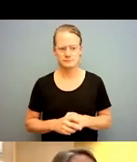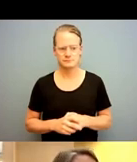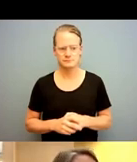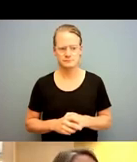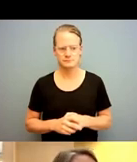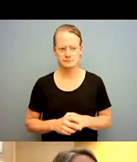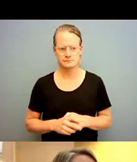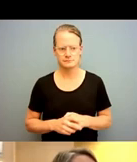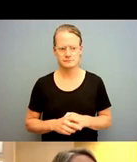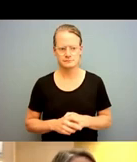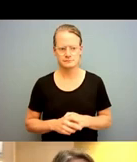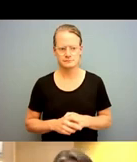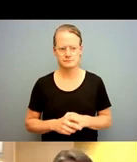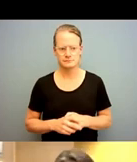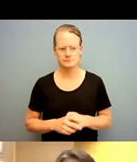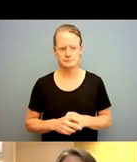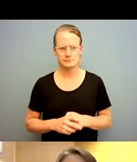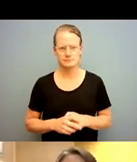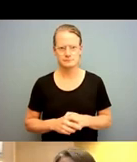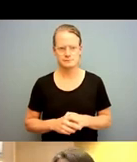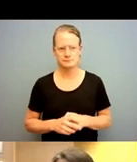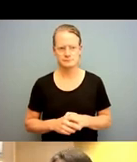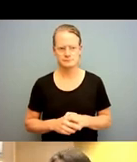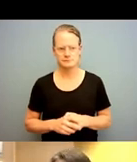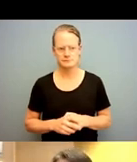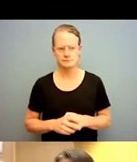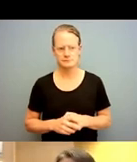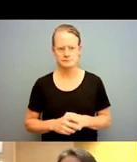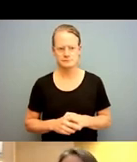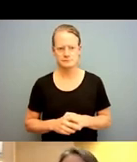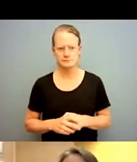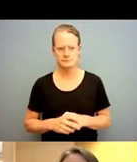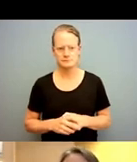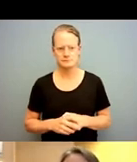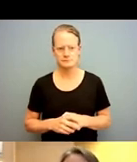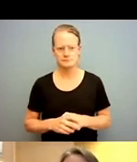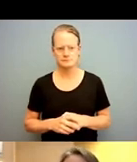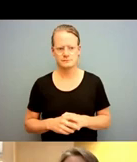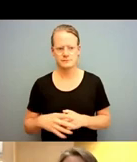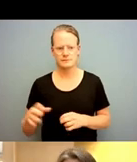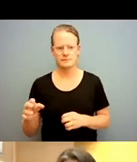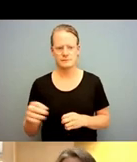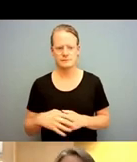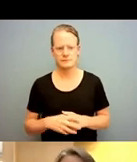Lää on tulkoon päässä. Joo, nää on nuun. Jätä mun iskan, mä ei edes